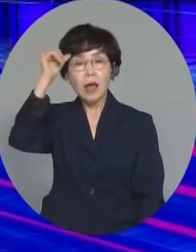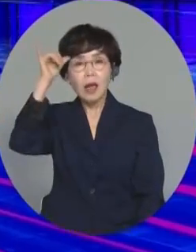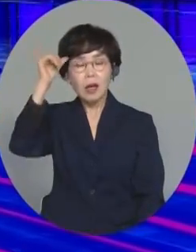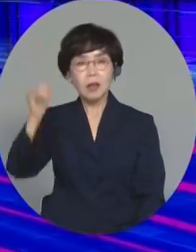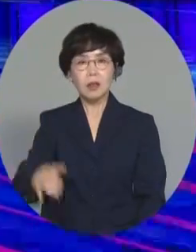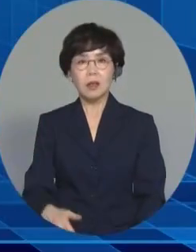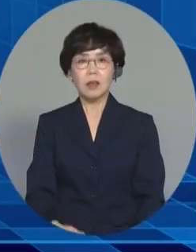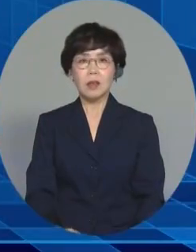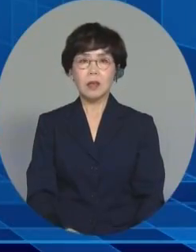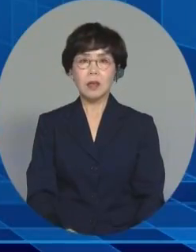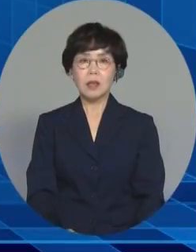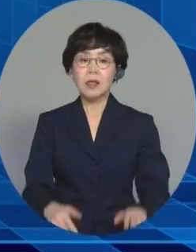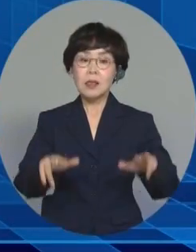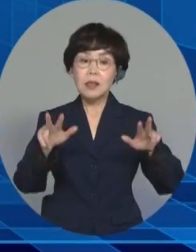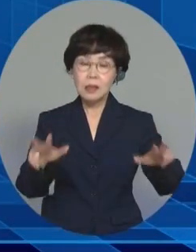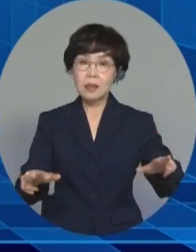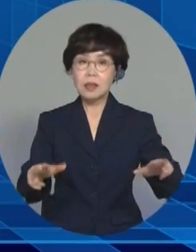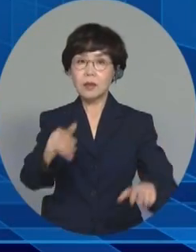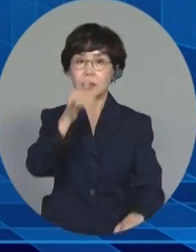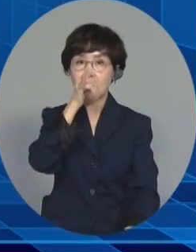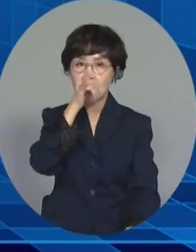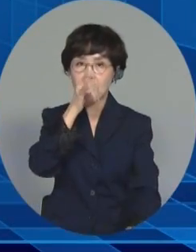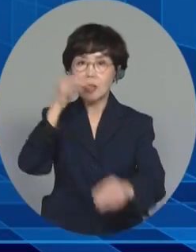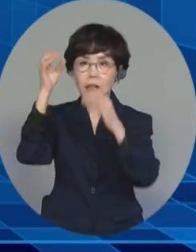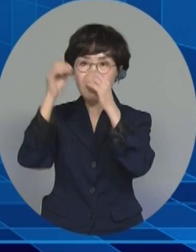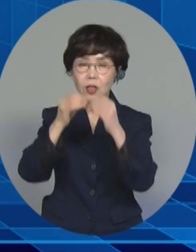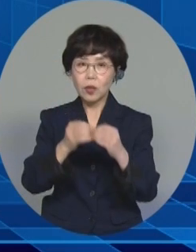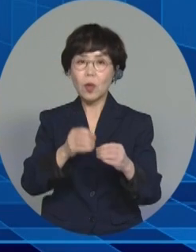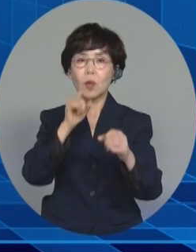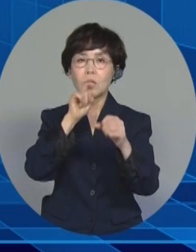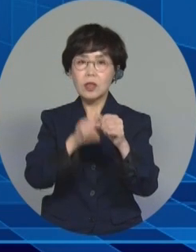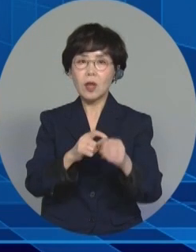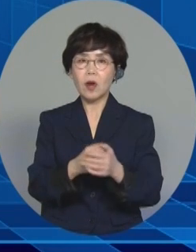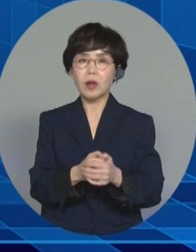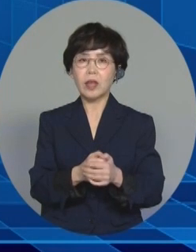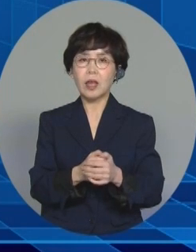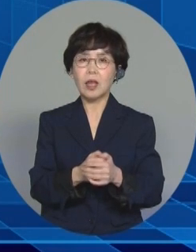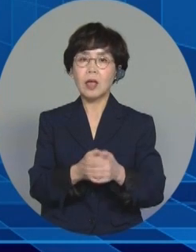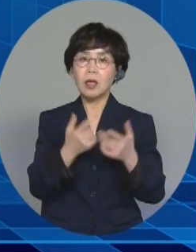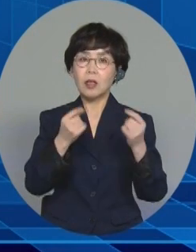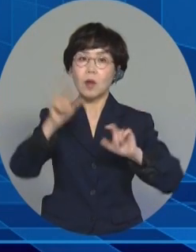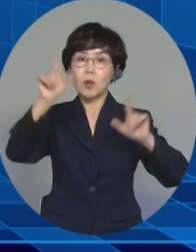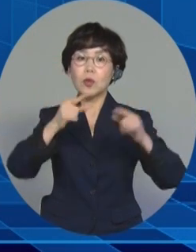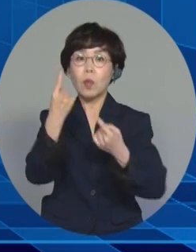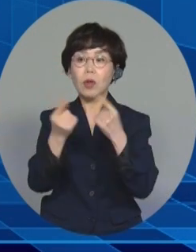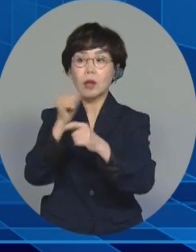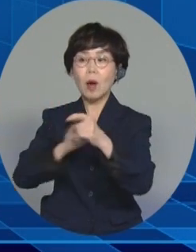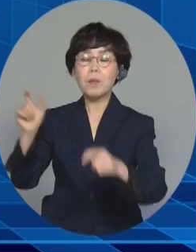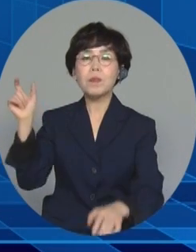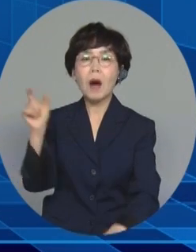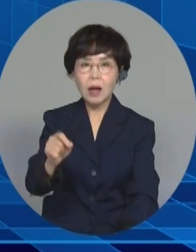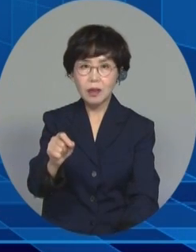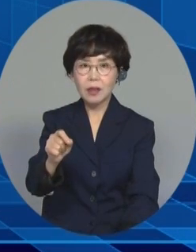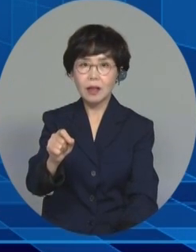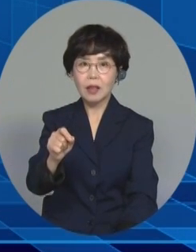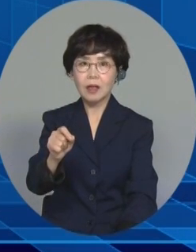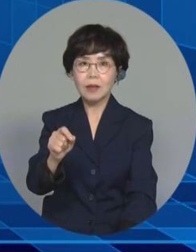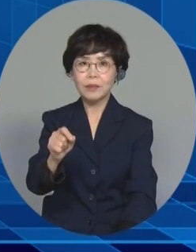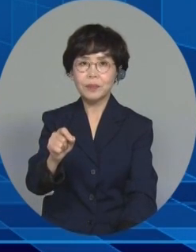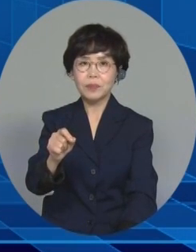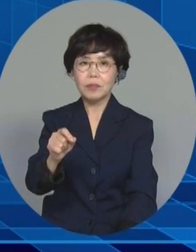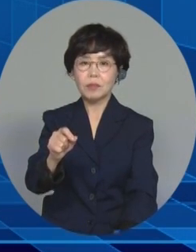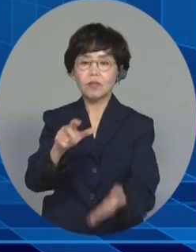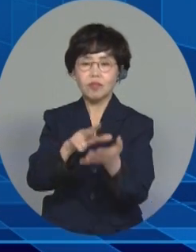AI는 기존의 전통적인 시뮬레이션보다 훨씬 더 빠르게